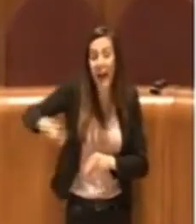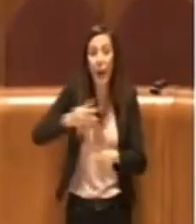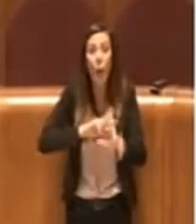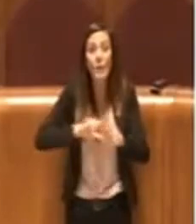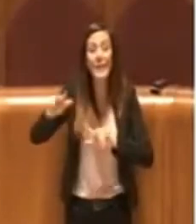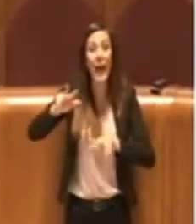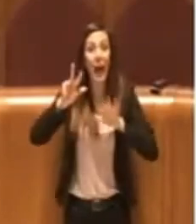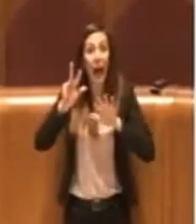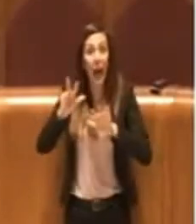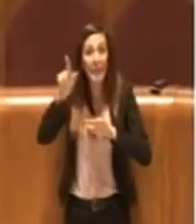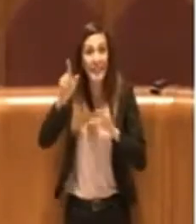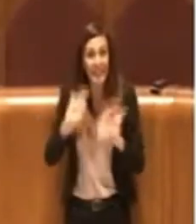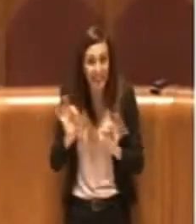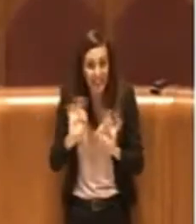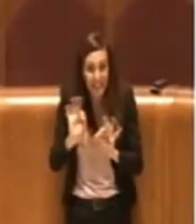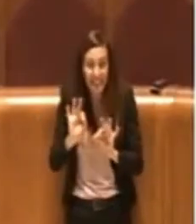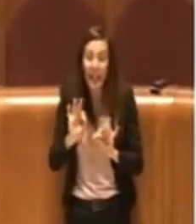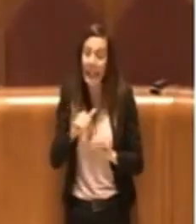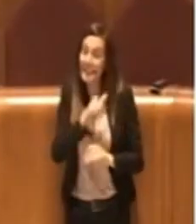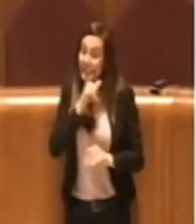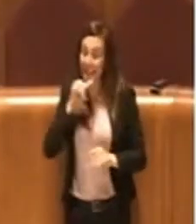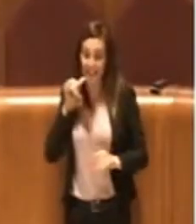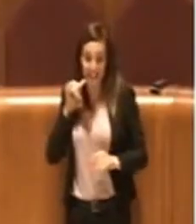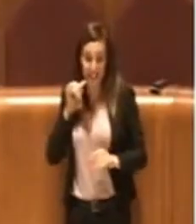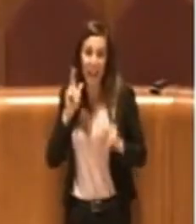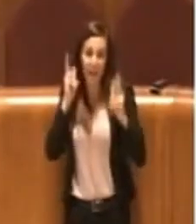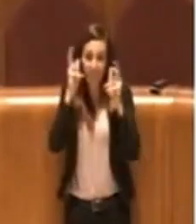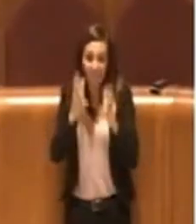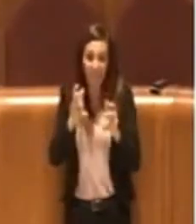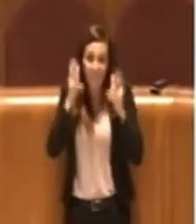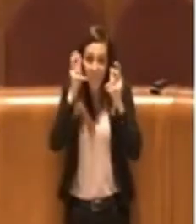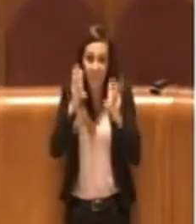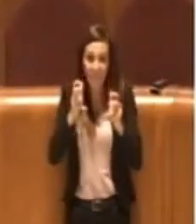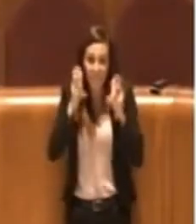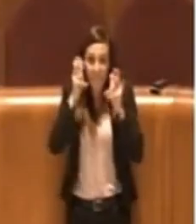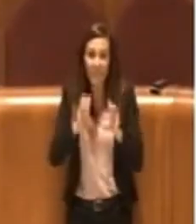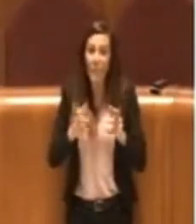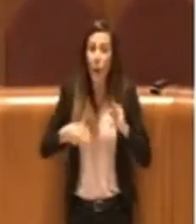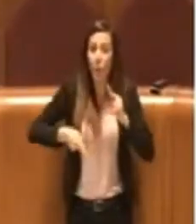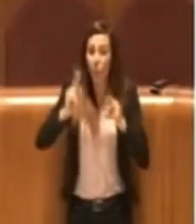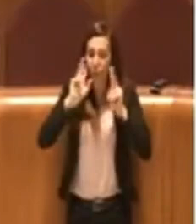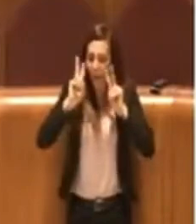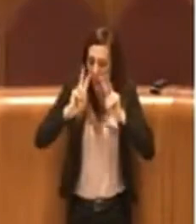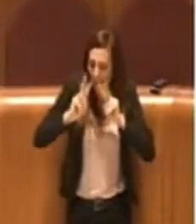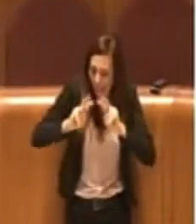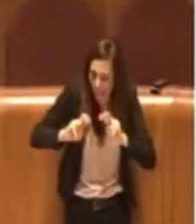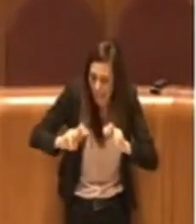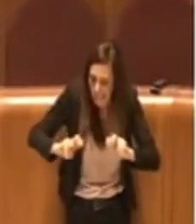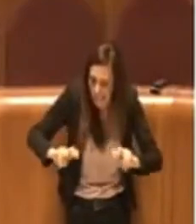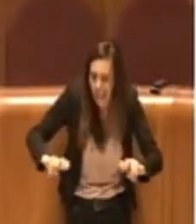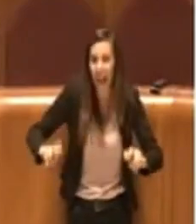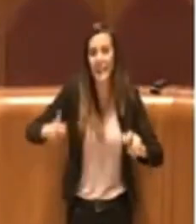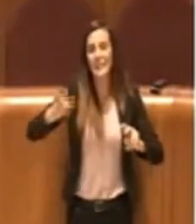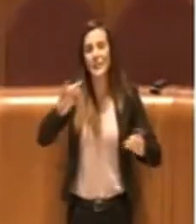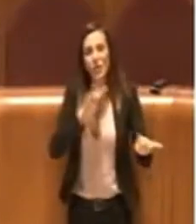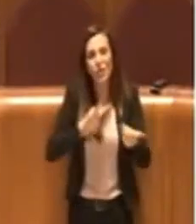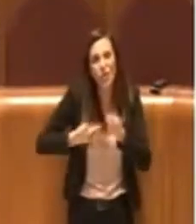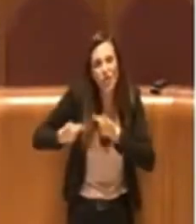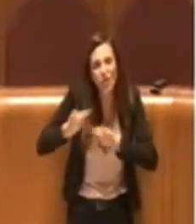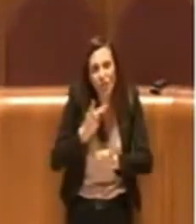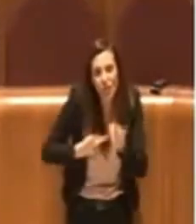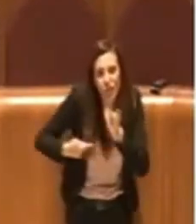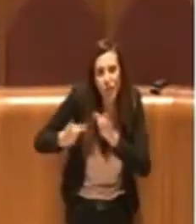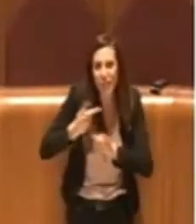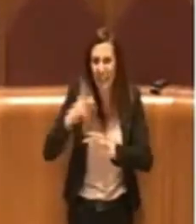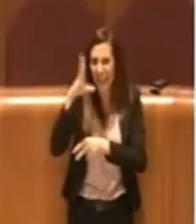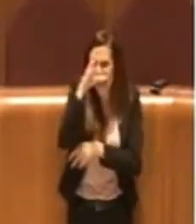municipio, bisogna assolutamente fare uno sforzo di ulteriore analisi, cercare di